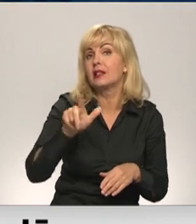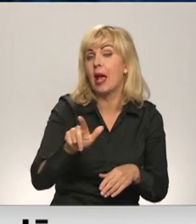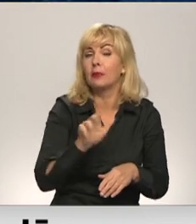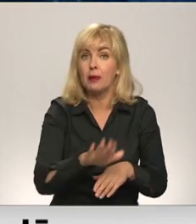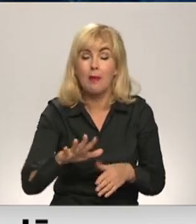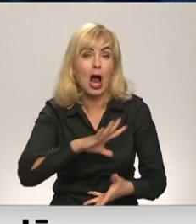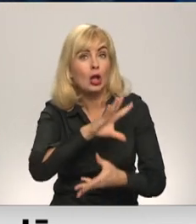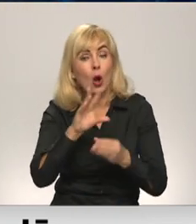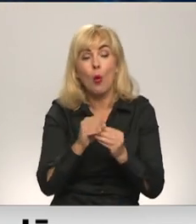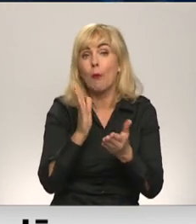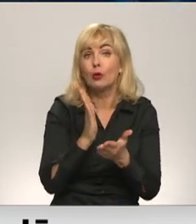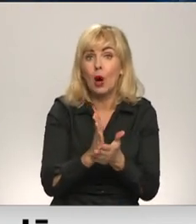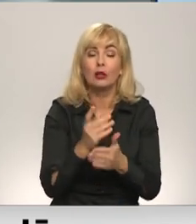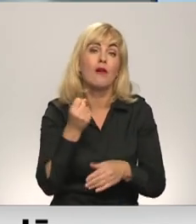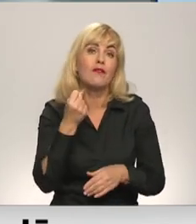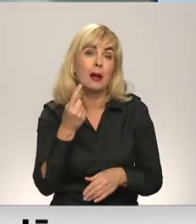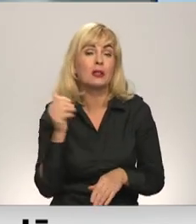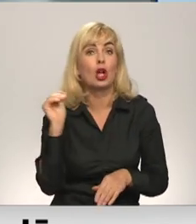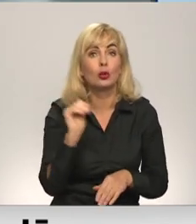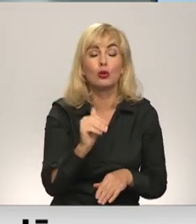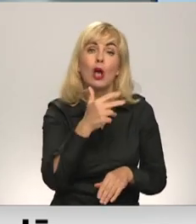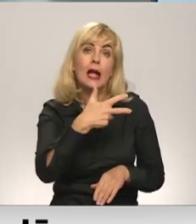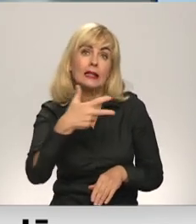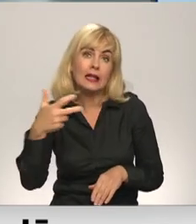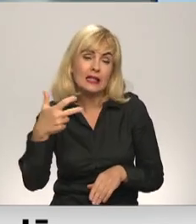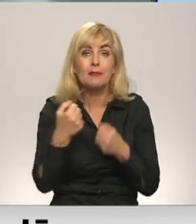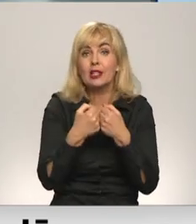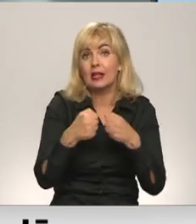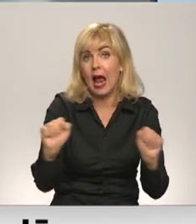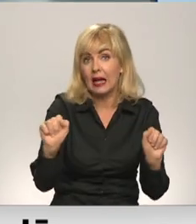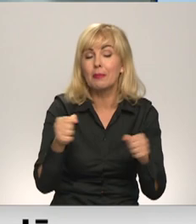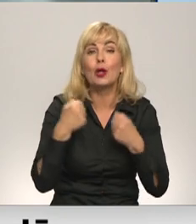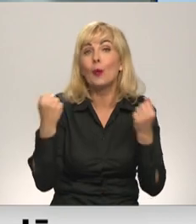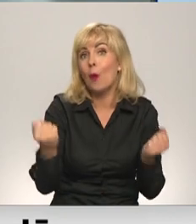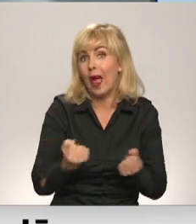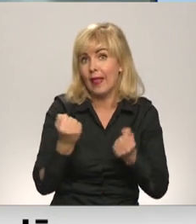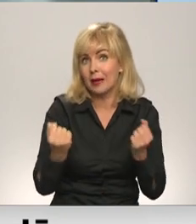Kopumā notikušas vairāk nekā 11 300 rehabilitācijas nodarbības.